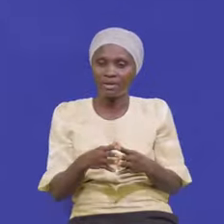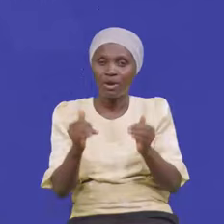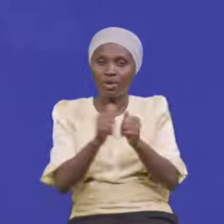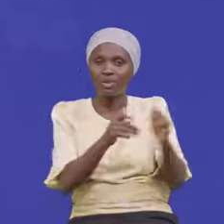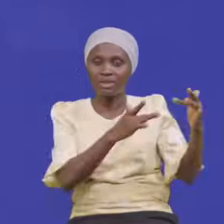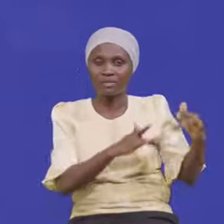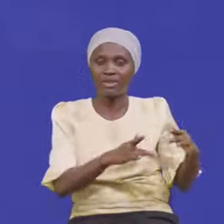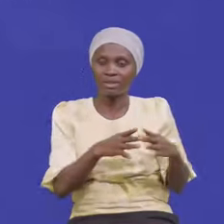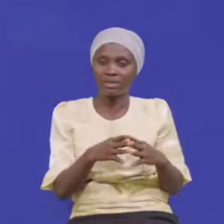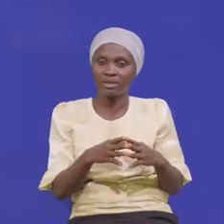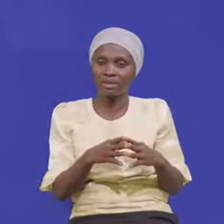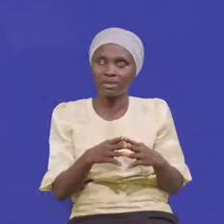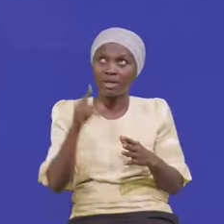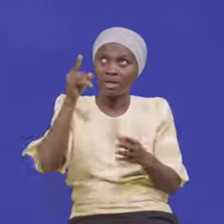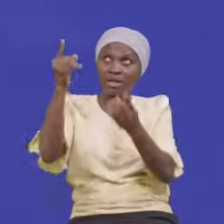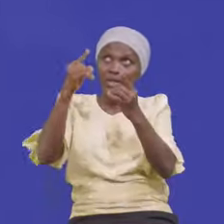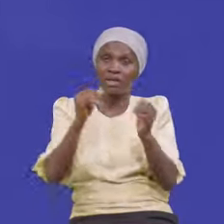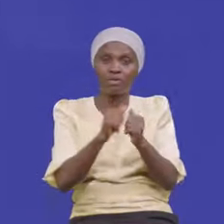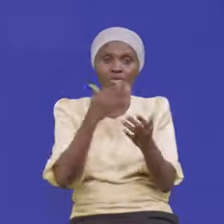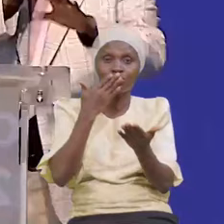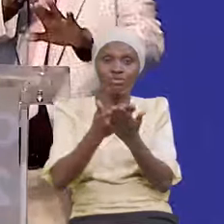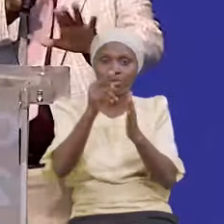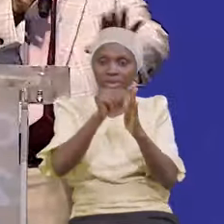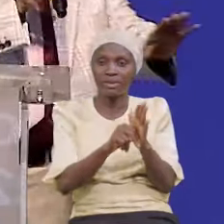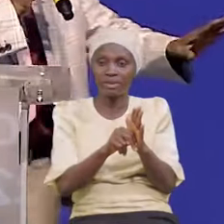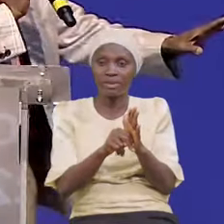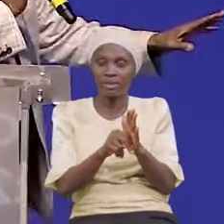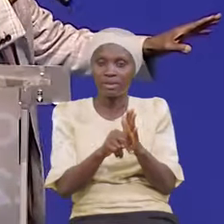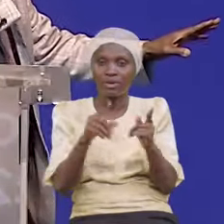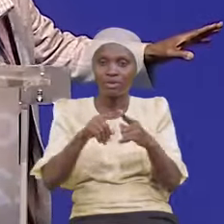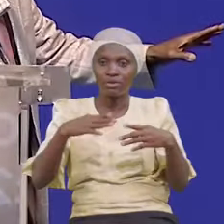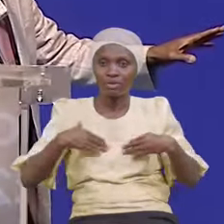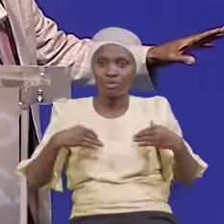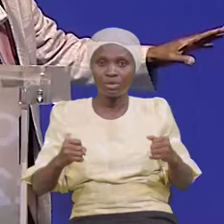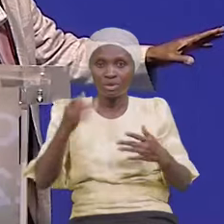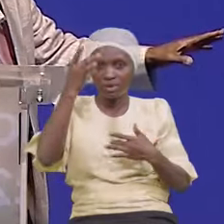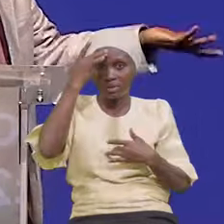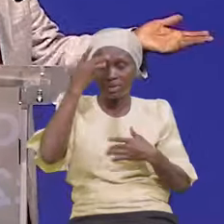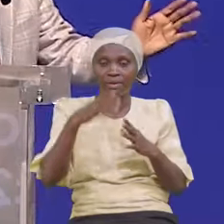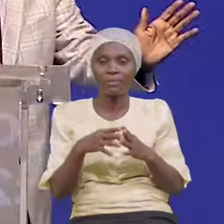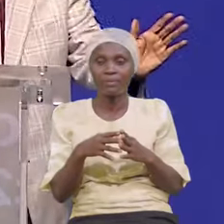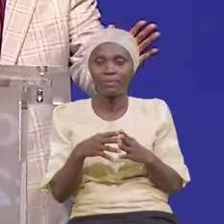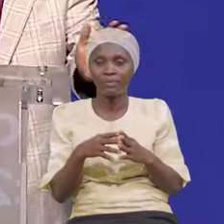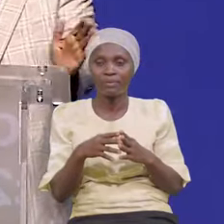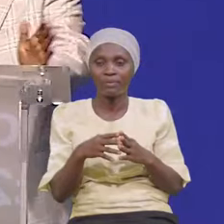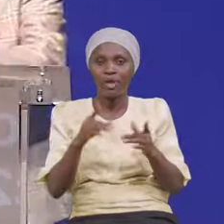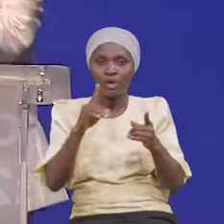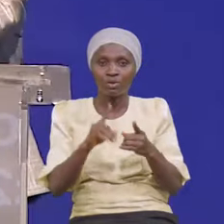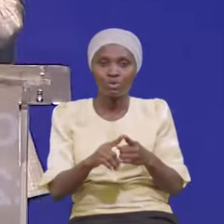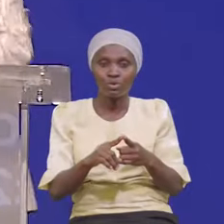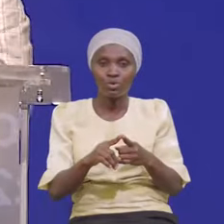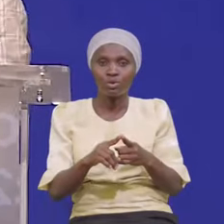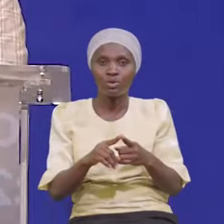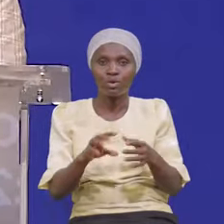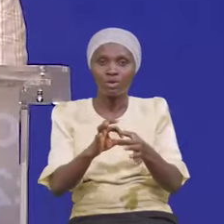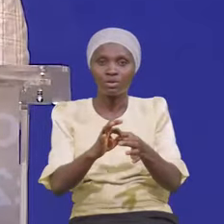ఆయన కనికరంతో వచ్చారు. He came with goodness, మంచితనంతో వచ్చారు. To heal the sick, రోగుల్ని స్వస్థపరచడానికి. And to